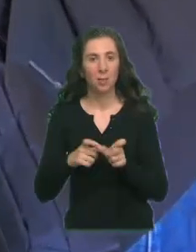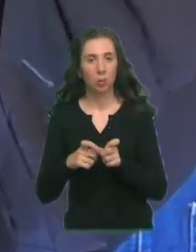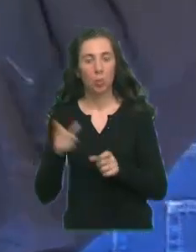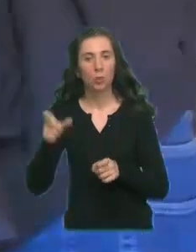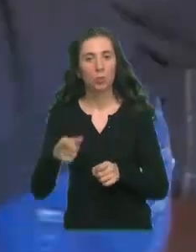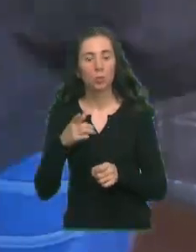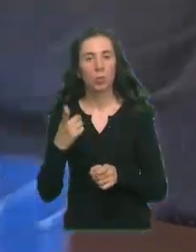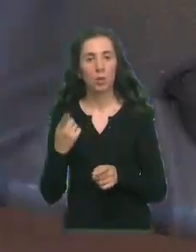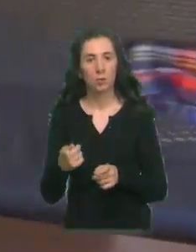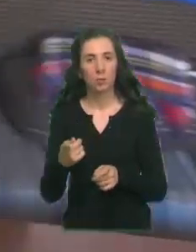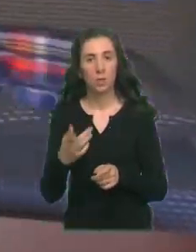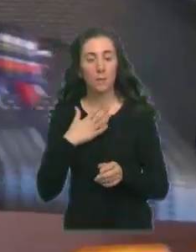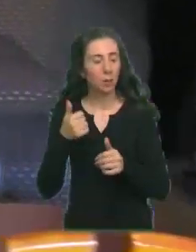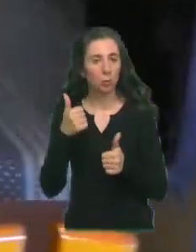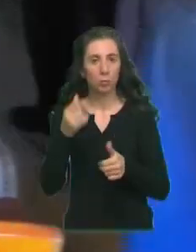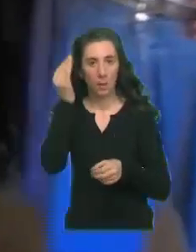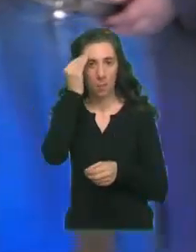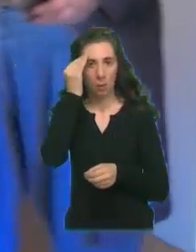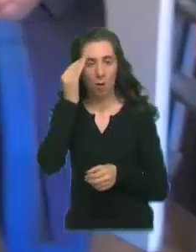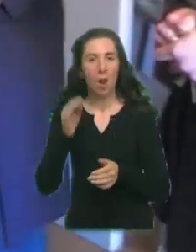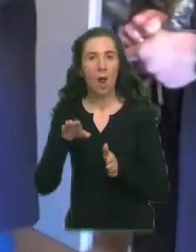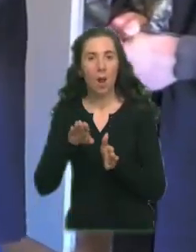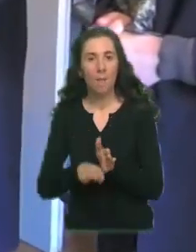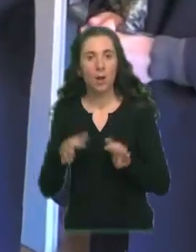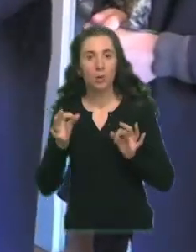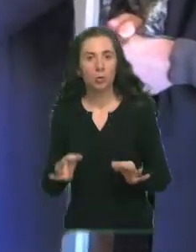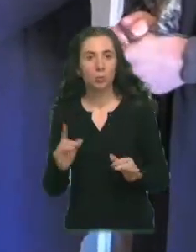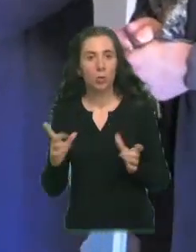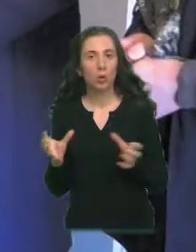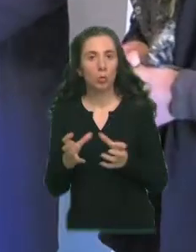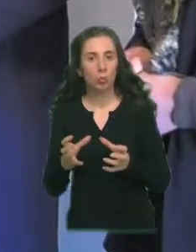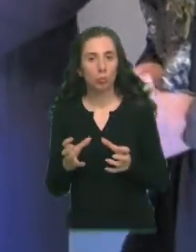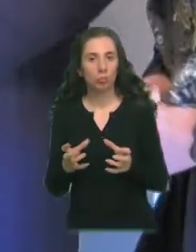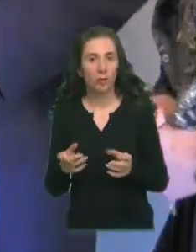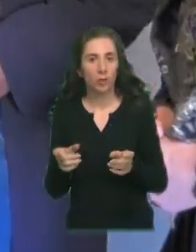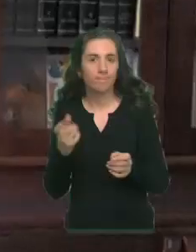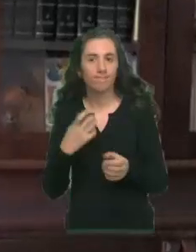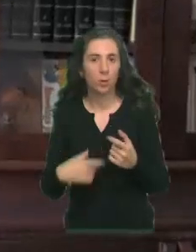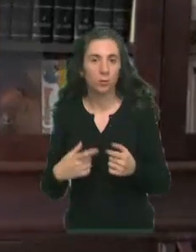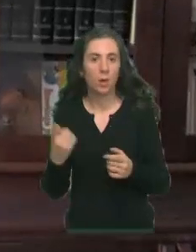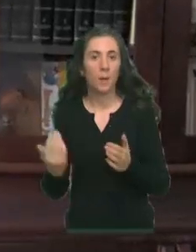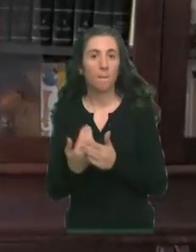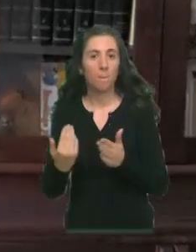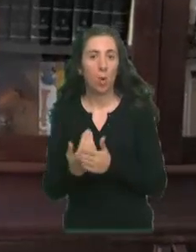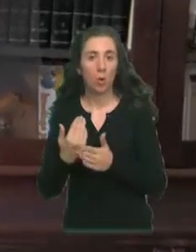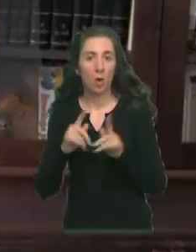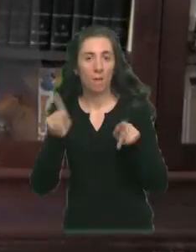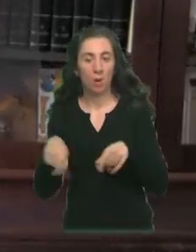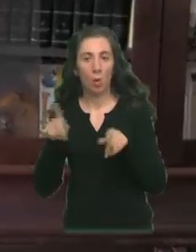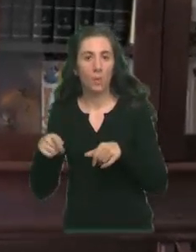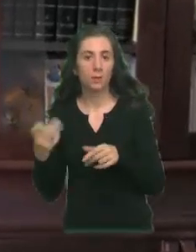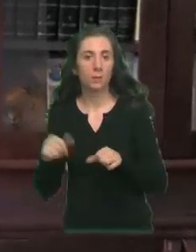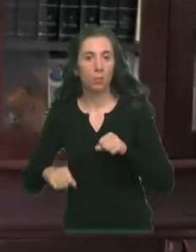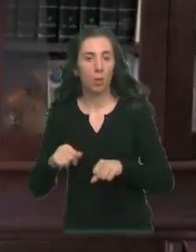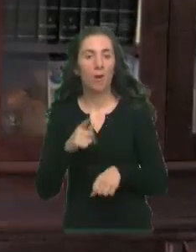ovim sindromom imaju izvrsnu memoriju, ali i manjak socijalnih i društvenih osobina, te ponavljajuće obrasce